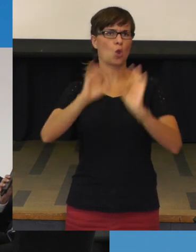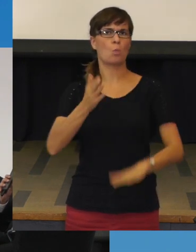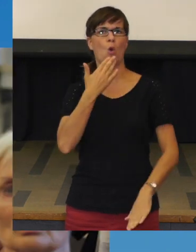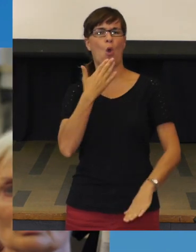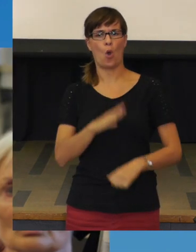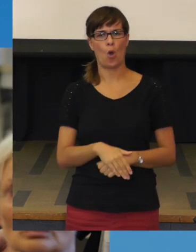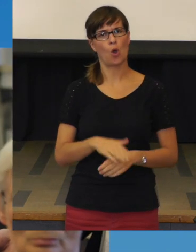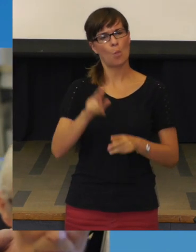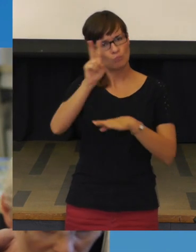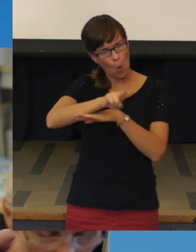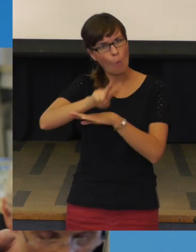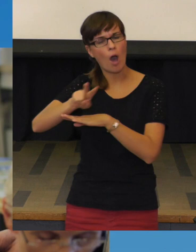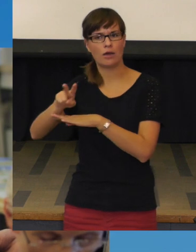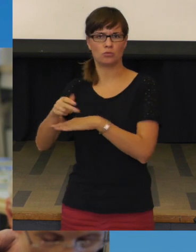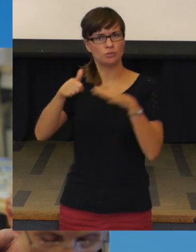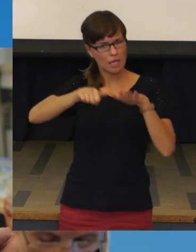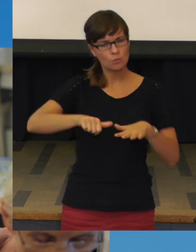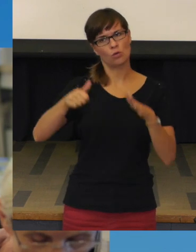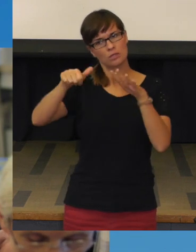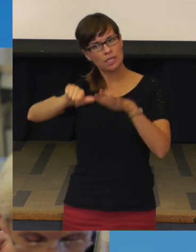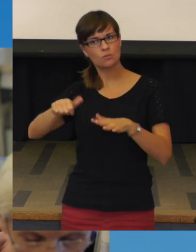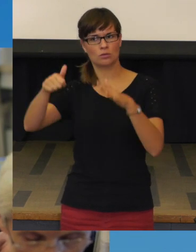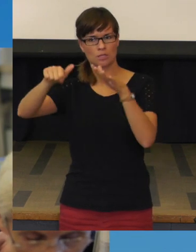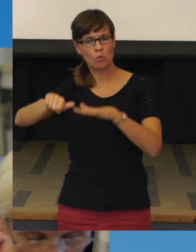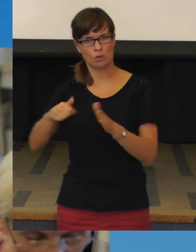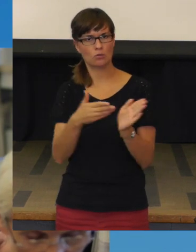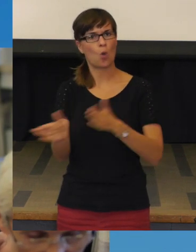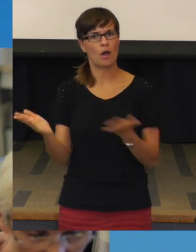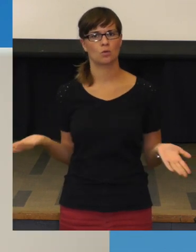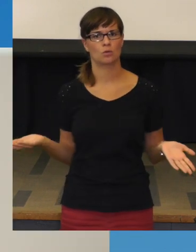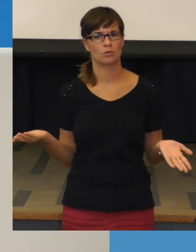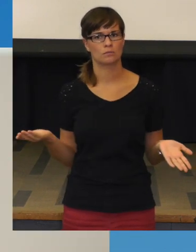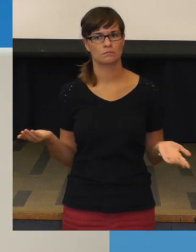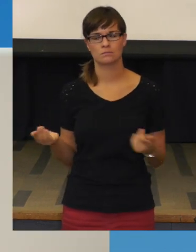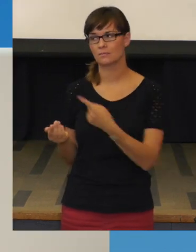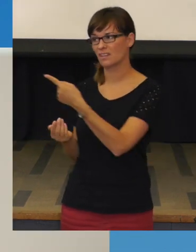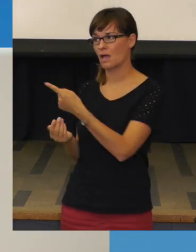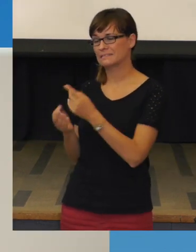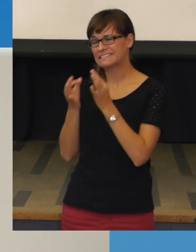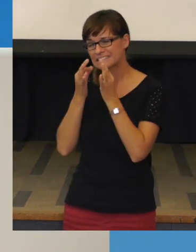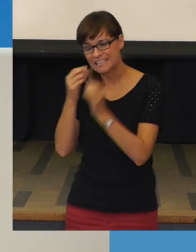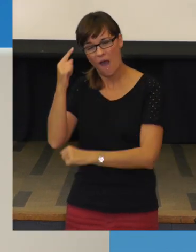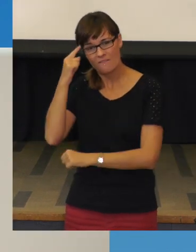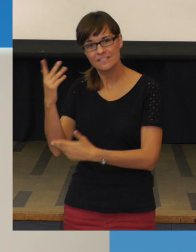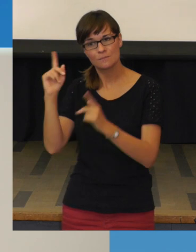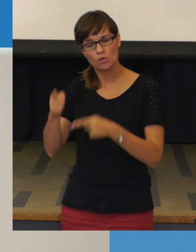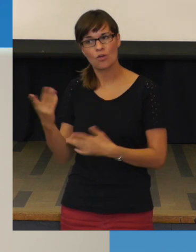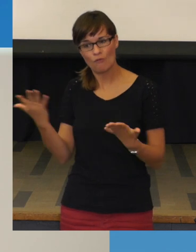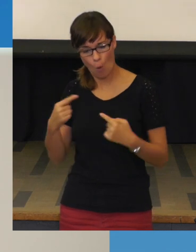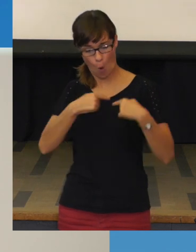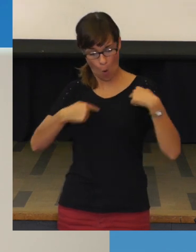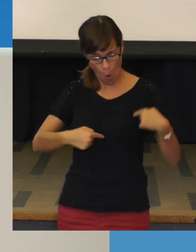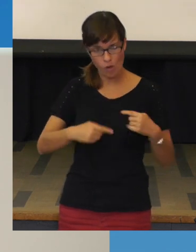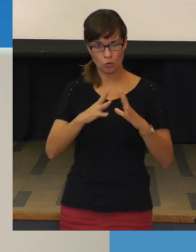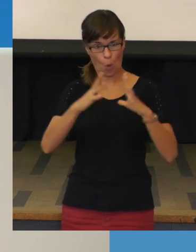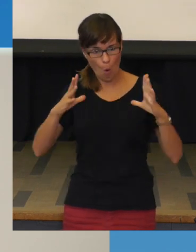Das beobachtet man halt jedes halbe Jahr und dann ist es in Ordnung. Also das müsste man schon genau wissen, wo das sitzt und wie groß das ist. Und